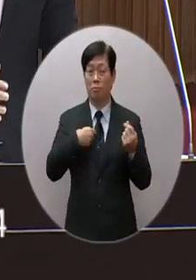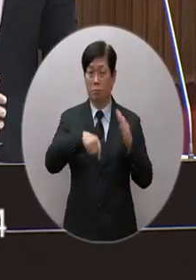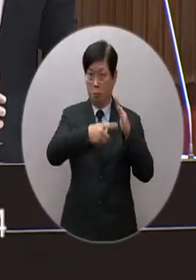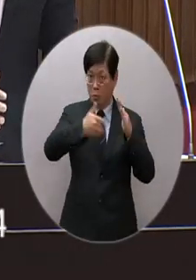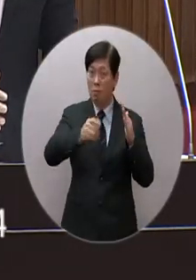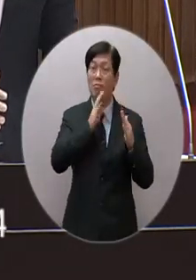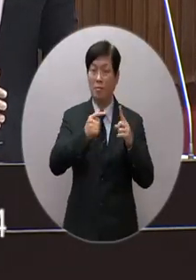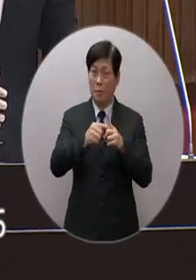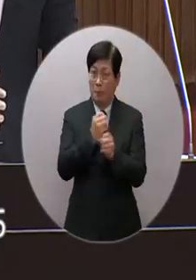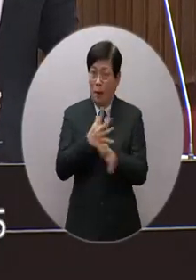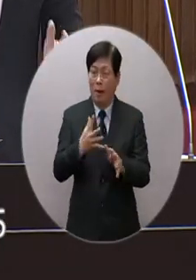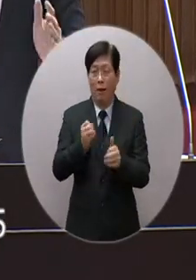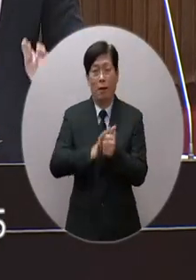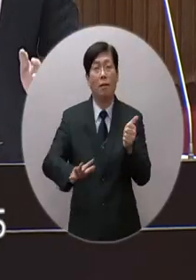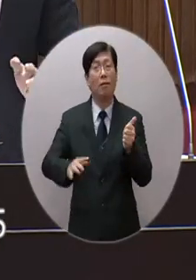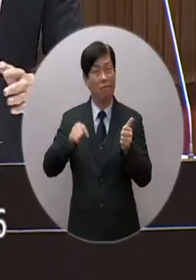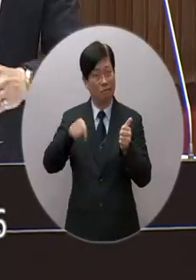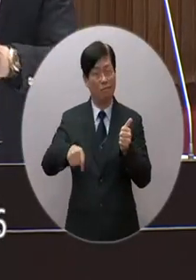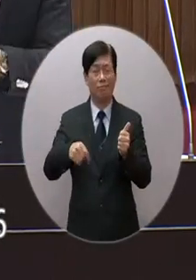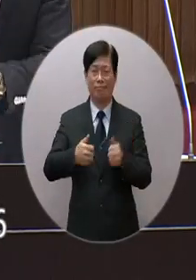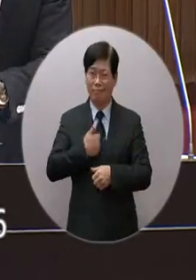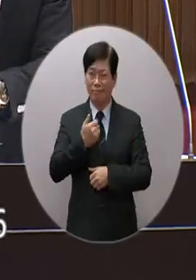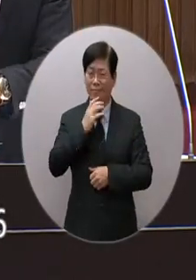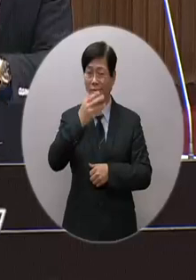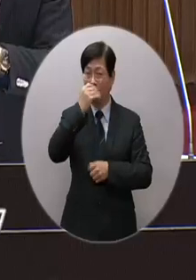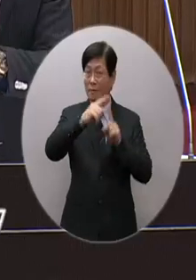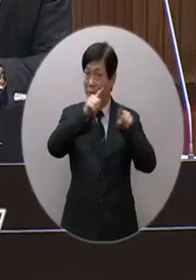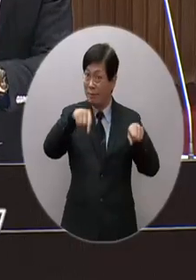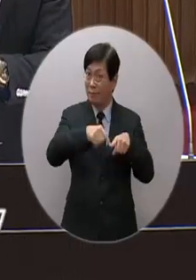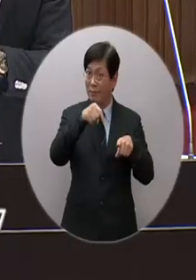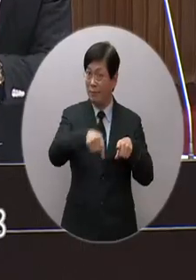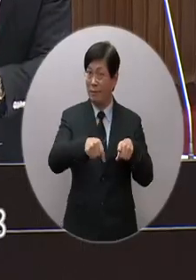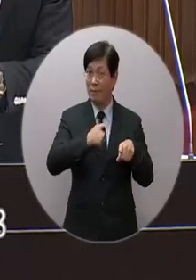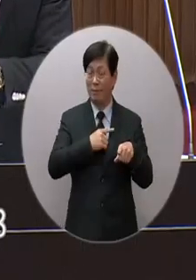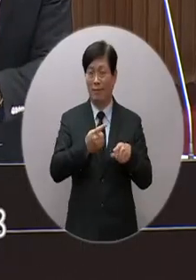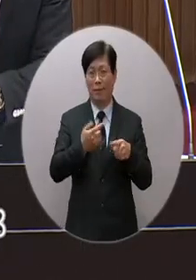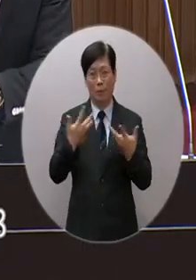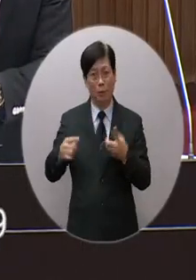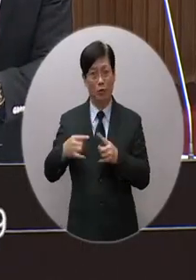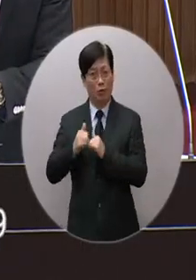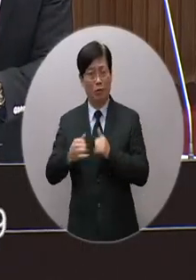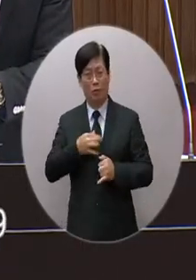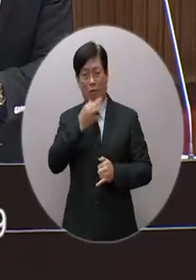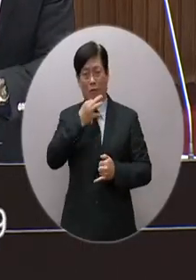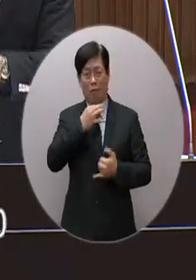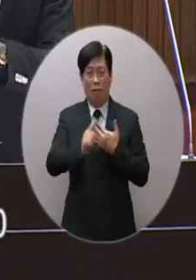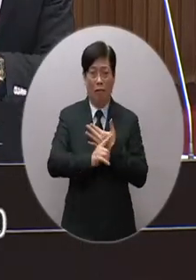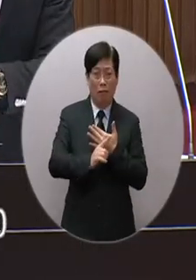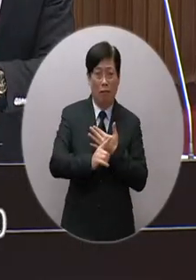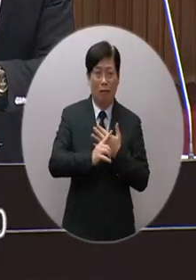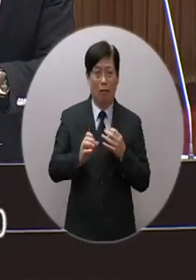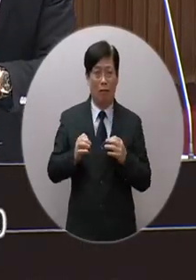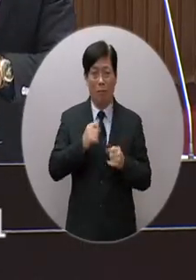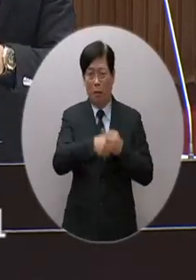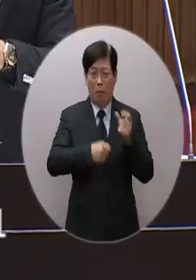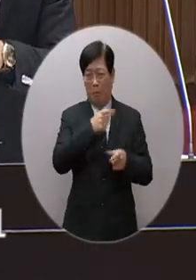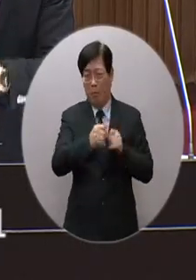一个人为的疏失，但是这有时候在卫生纸部分造成消费者的恐慌，一路这样